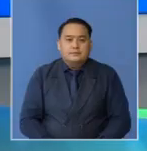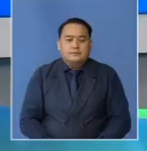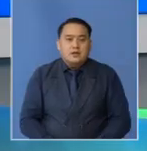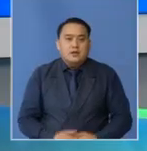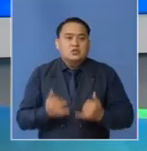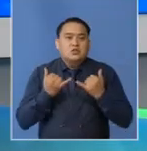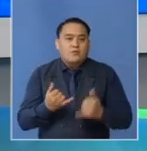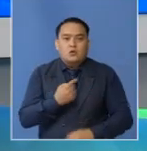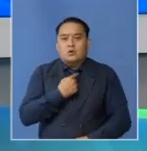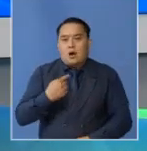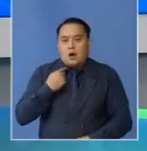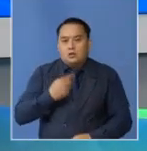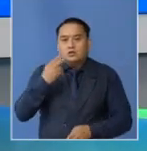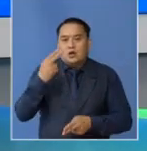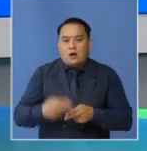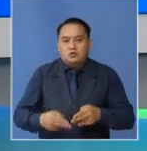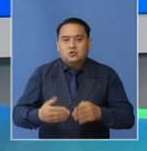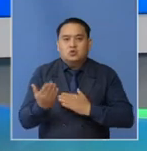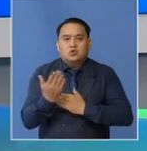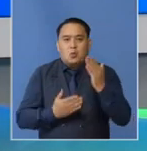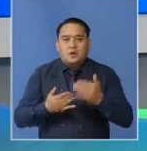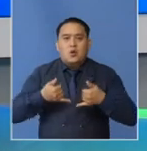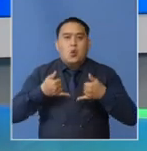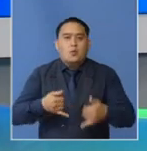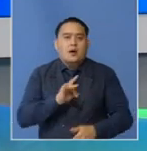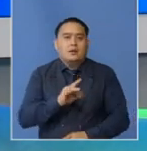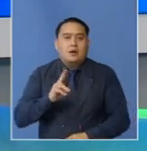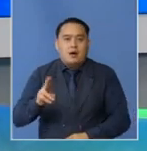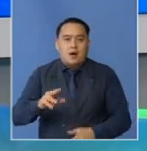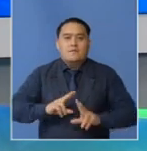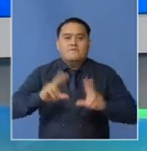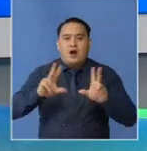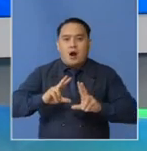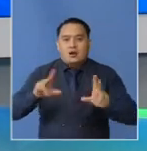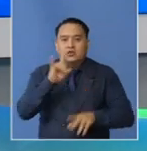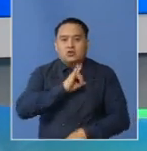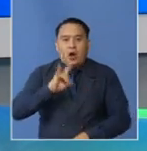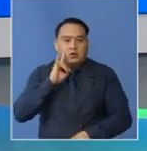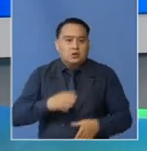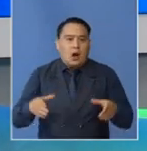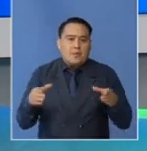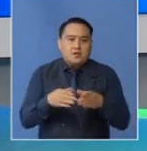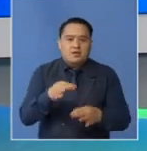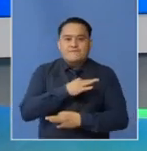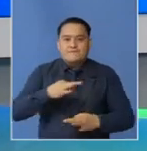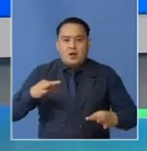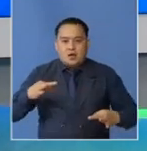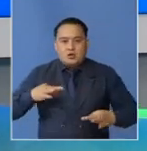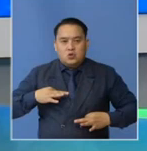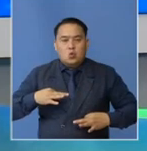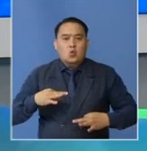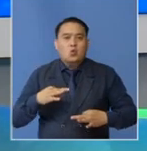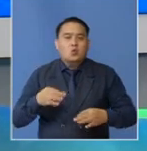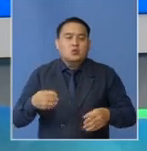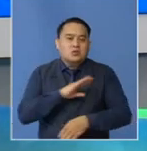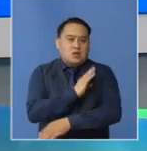И сегодня в Талдыкургане завершился суперкубок Республики Казахстан по волейболу среди женских команд. В финал вышли признанные